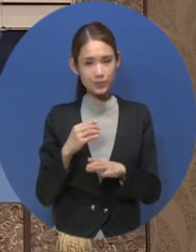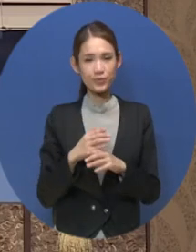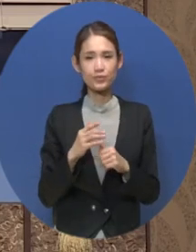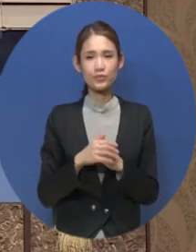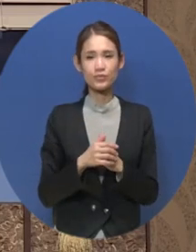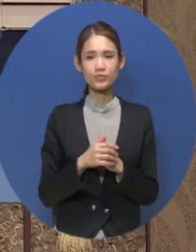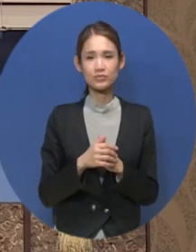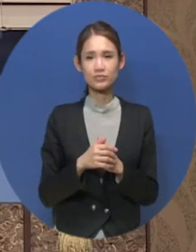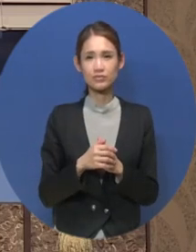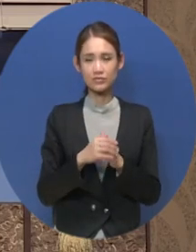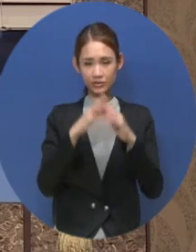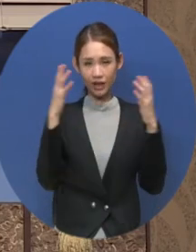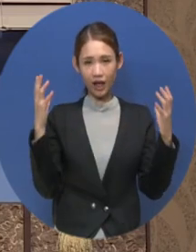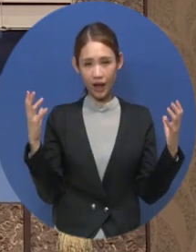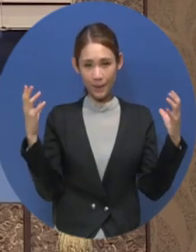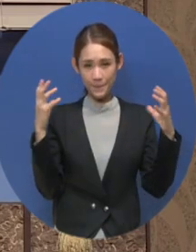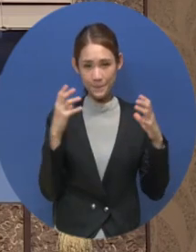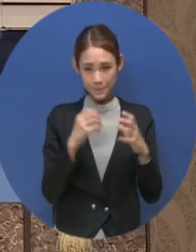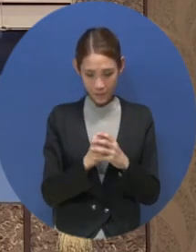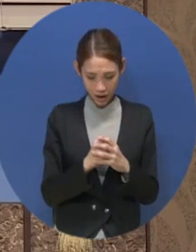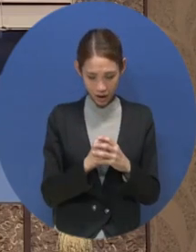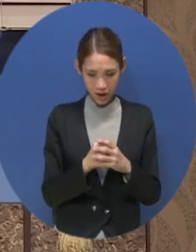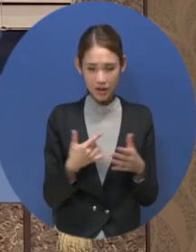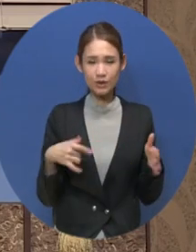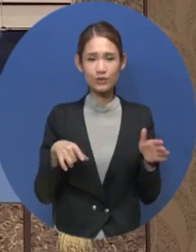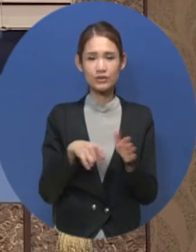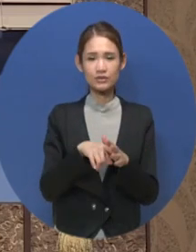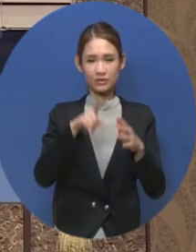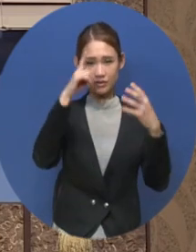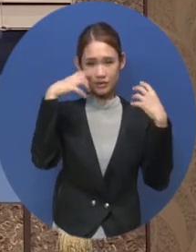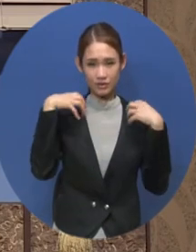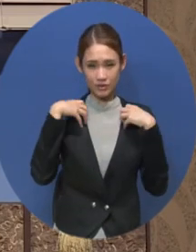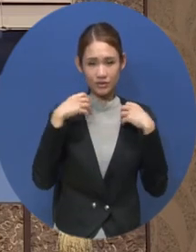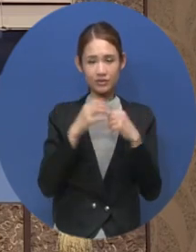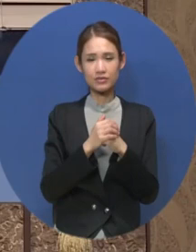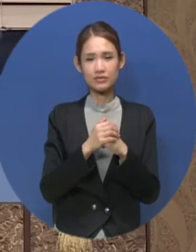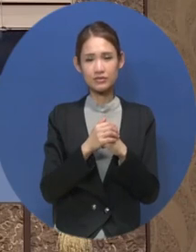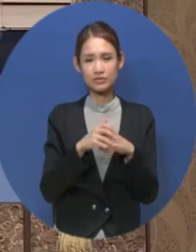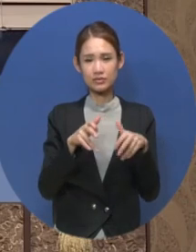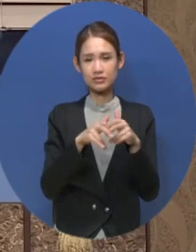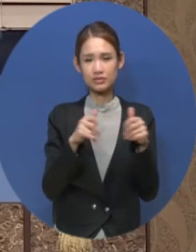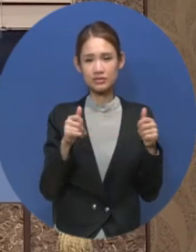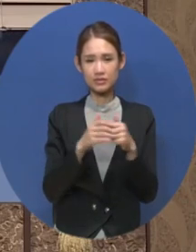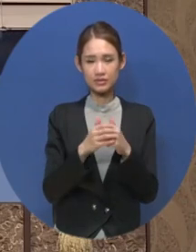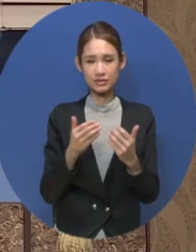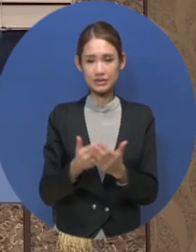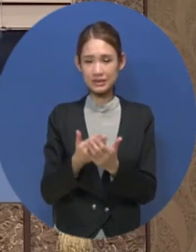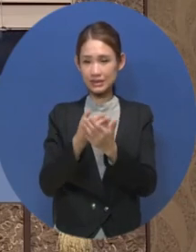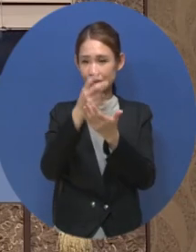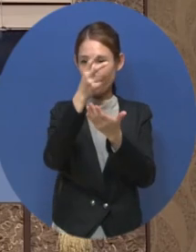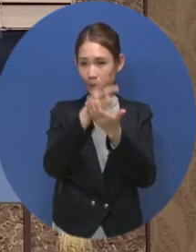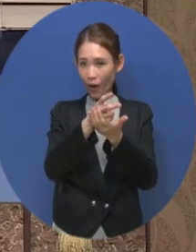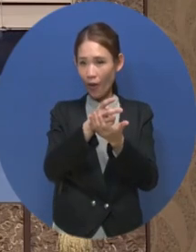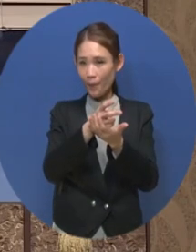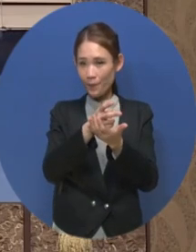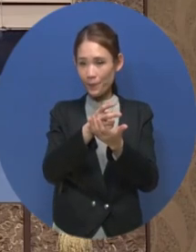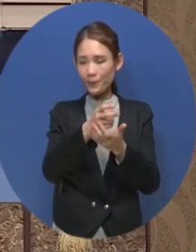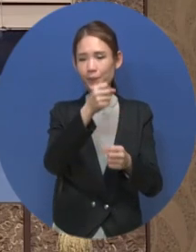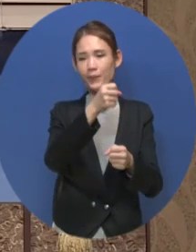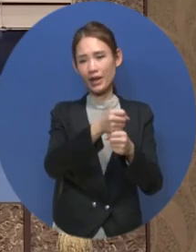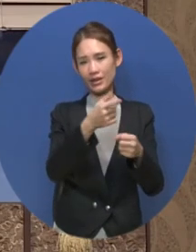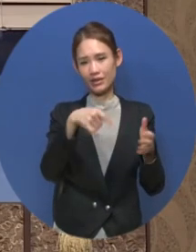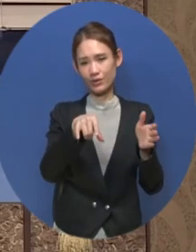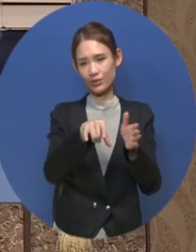이런 걸 다 포괄적으로 담기 위해서 현재 네. 정부하고는 저희가 장애인 체육 지능 법안을 아. 만들기 위해서